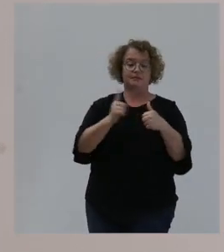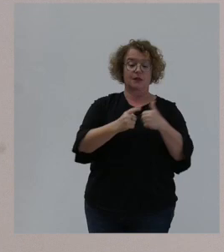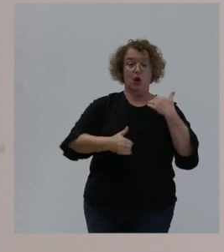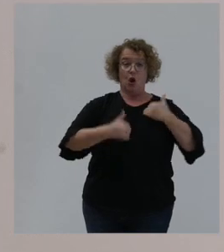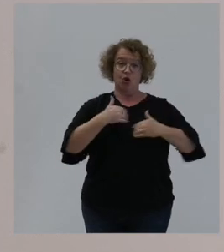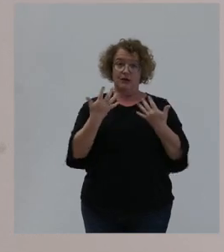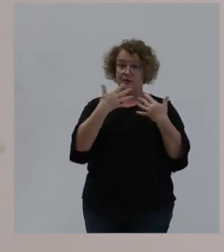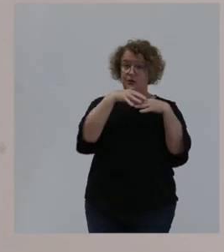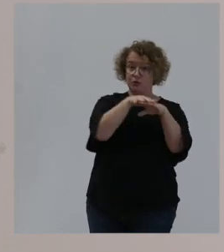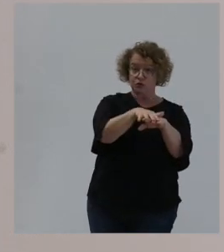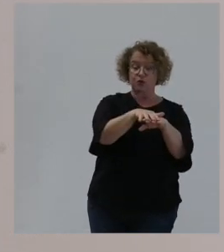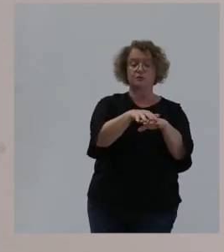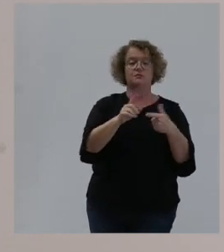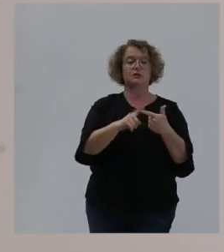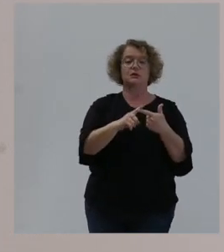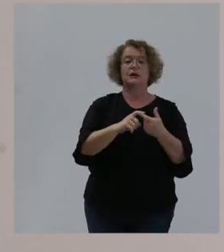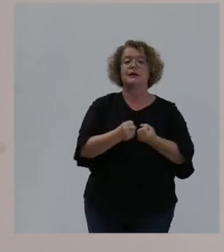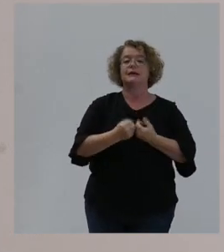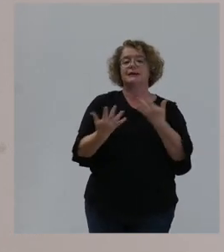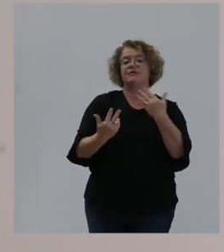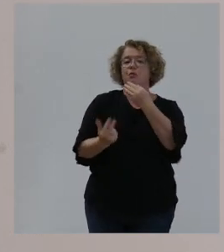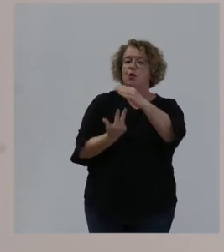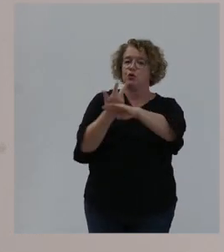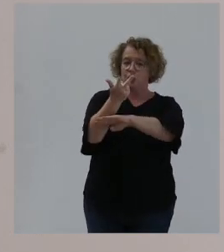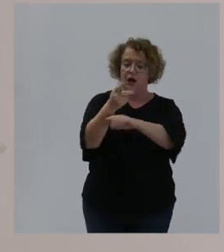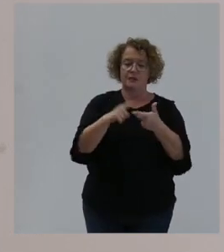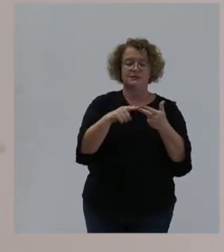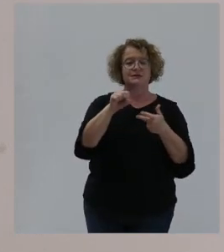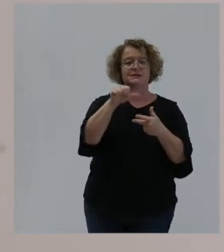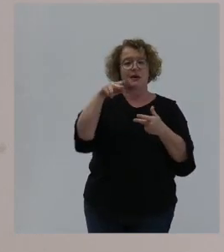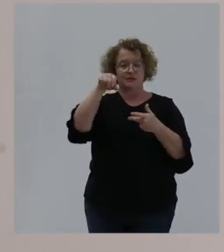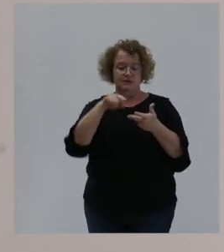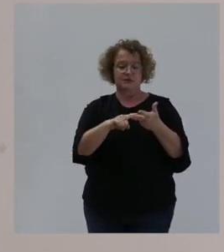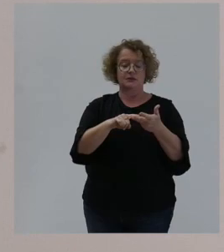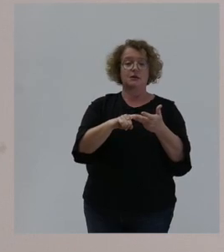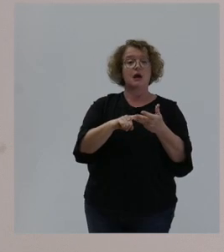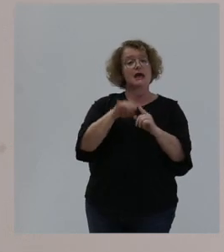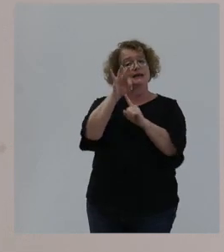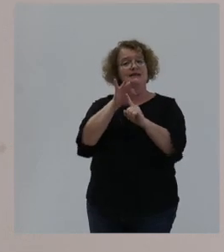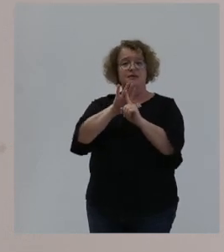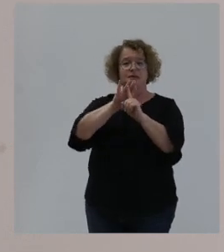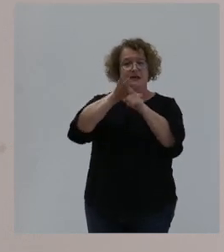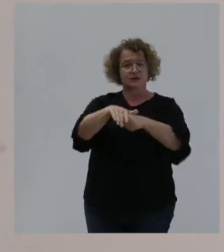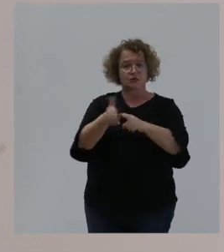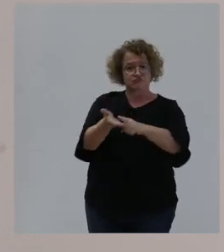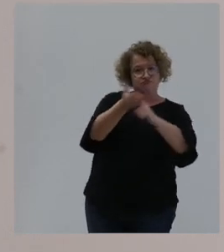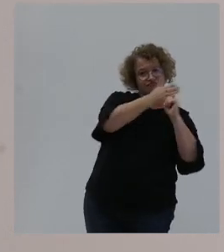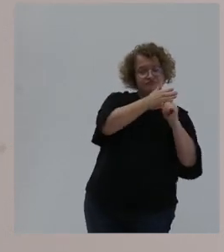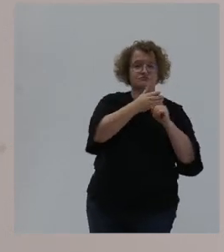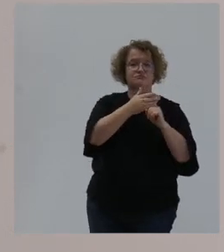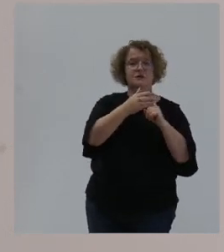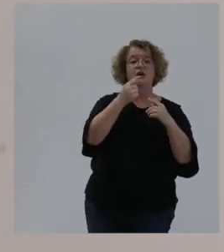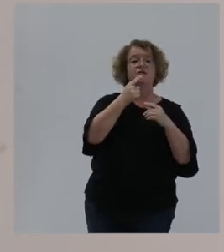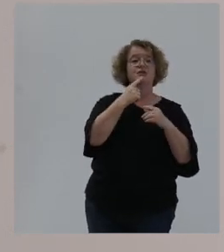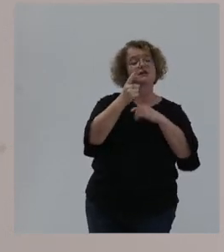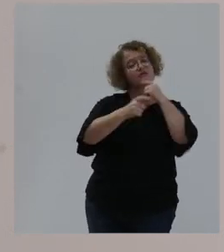et l'inclusion, le développement durable, les SAPS, les luttes contre les discriminations et les violences, et la politique de